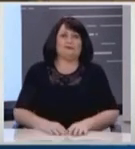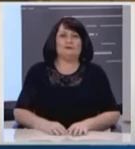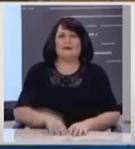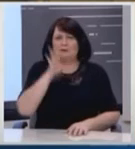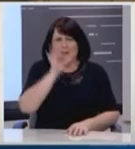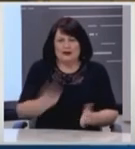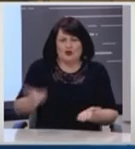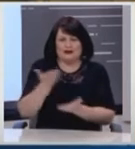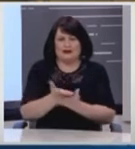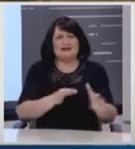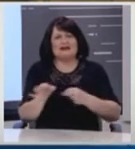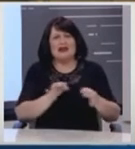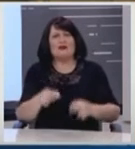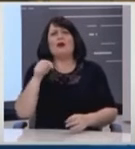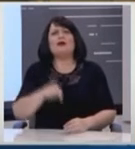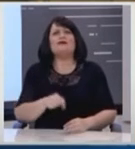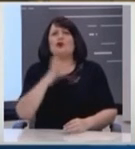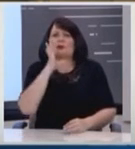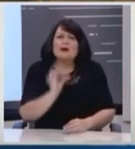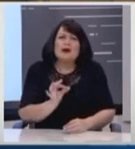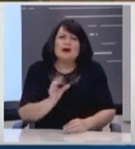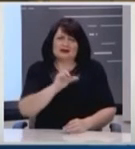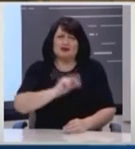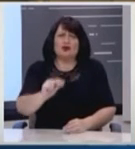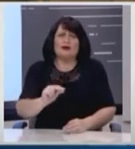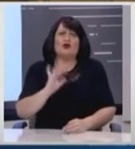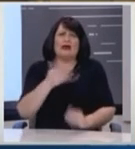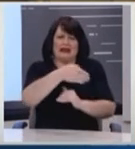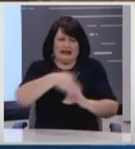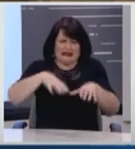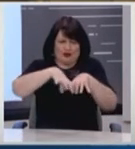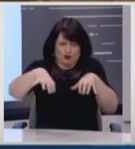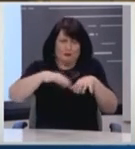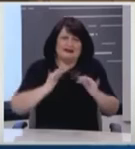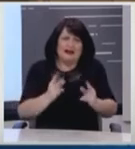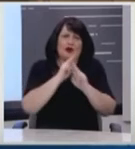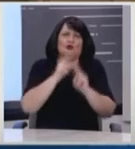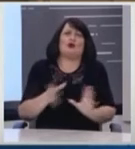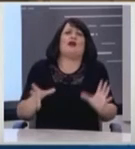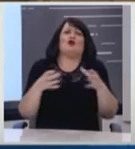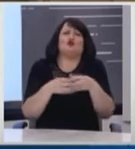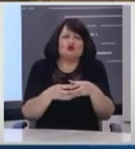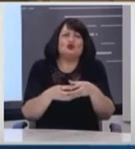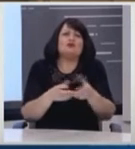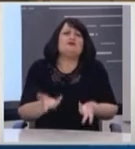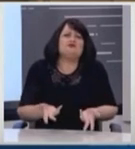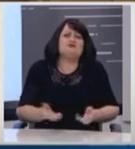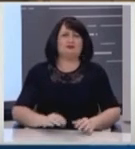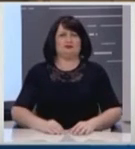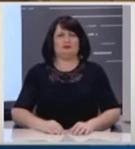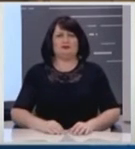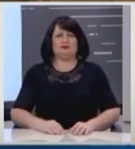προωθείται, αυτό καταντά να είναι το ίδιο πράγμα. Γι' αυτό όταν βρίσκουν απέναντί τους τους λαούς